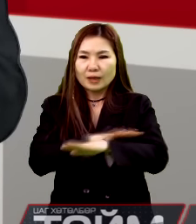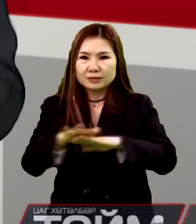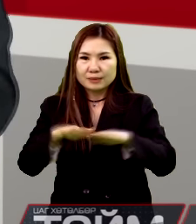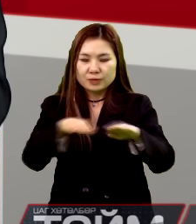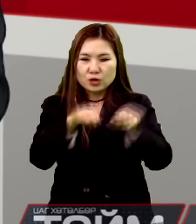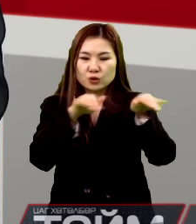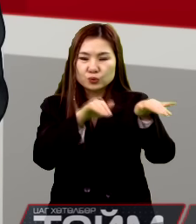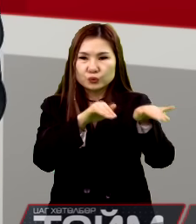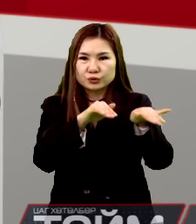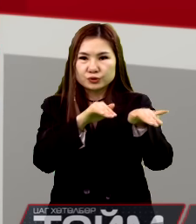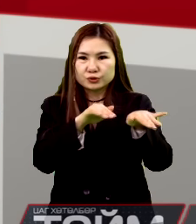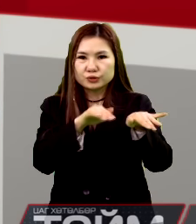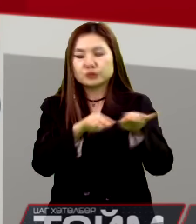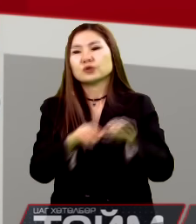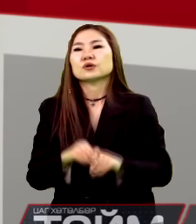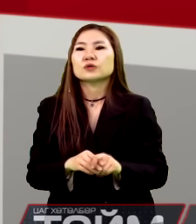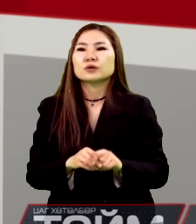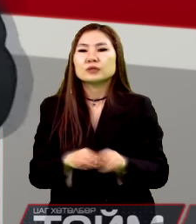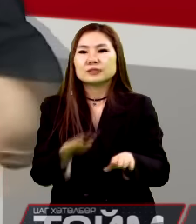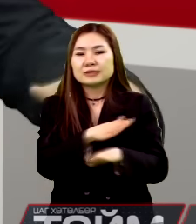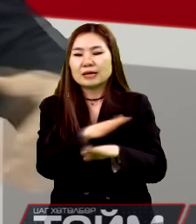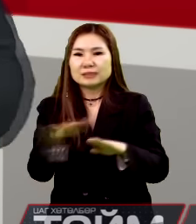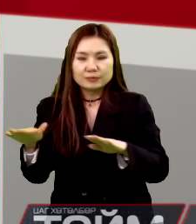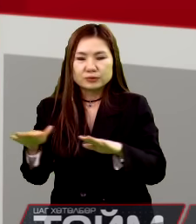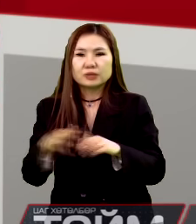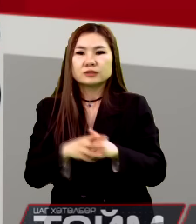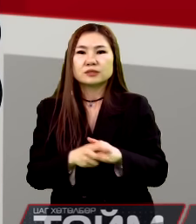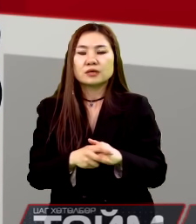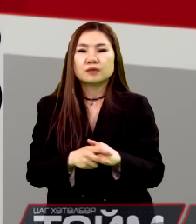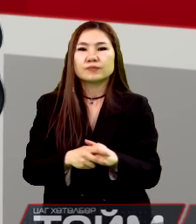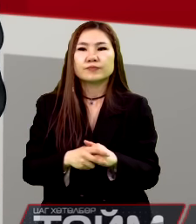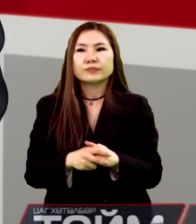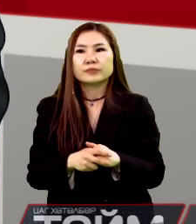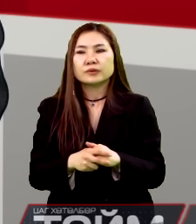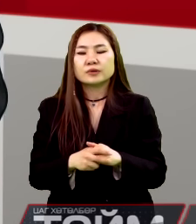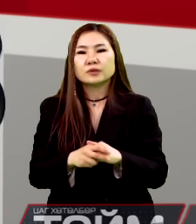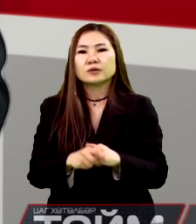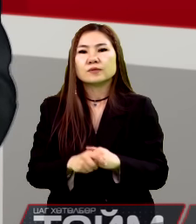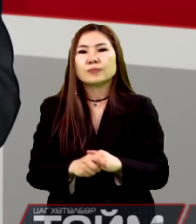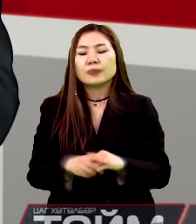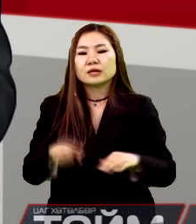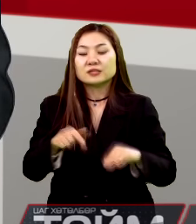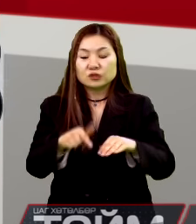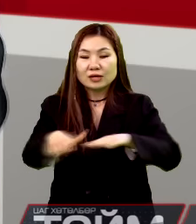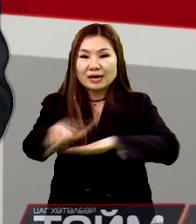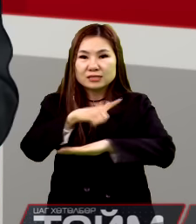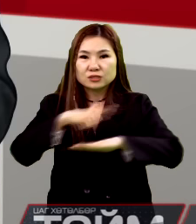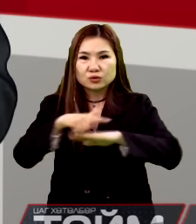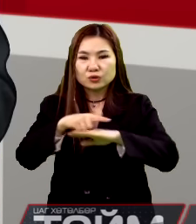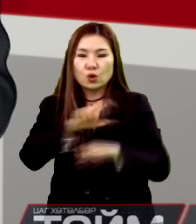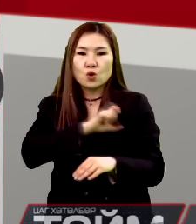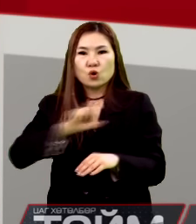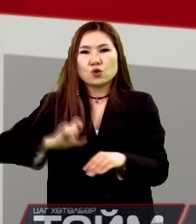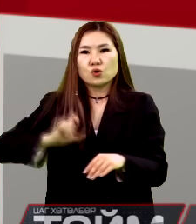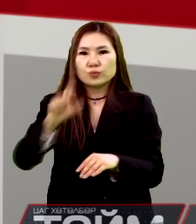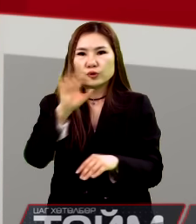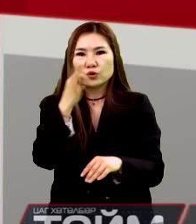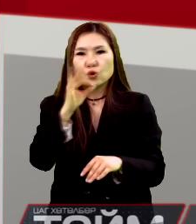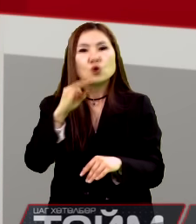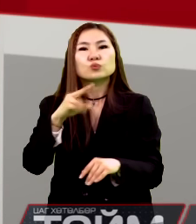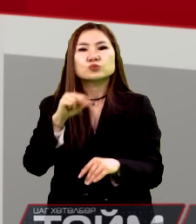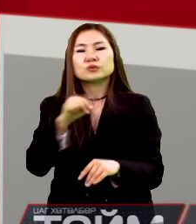нэг урсгалтай маш их төгжирдэг замыг одоо чөлөөлж нутаар ингээд зам тач гаргах гэж байгаа. Тэр газар нь бол хин нэгний хувийн өмч биш. Хэн